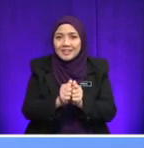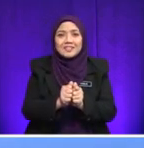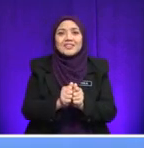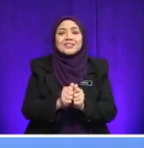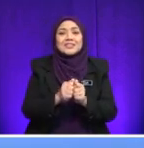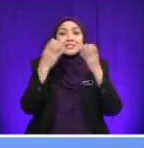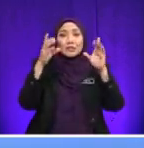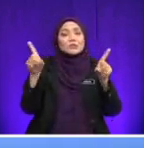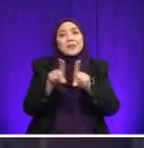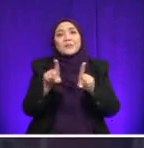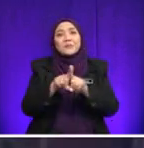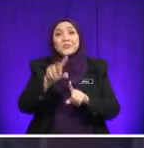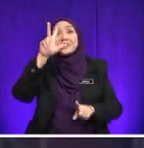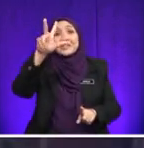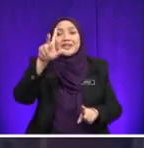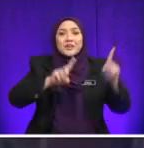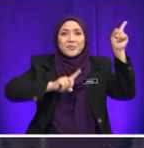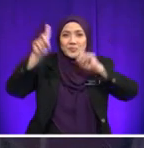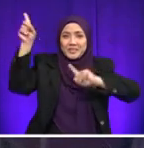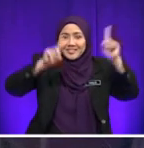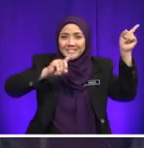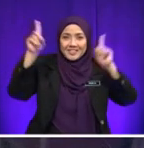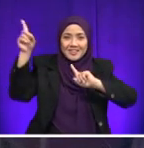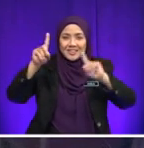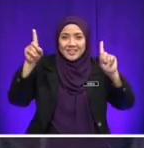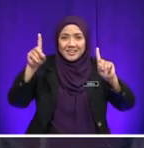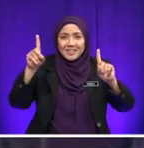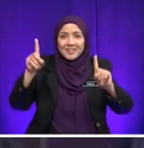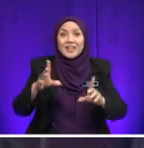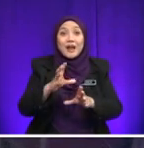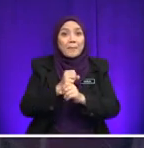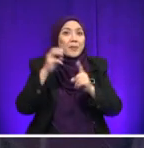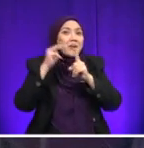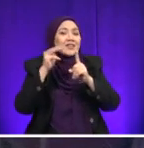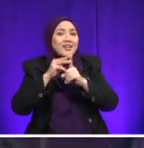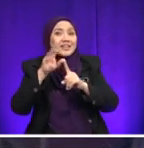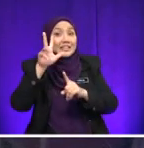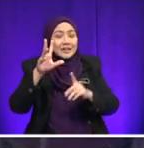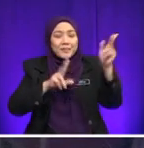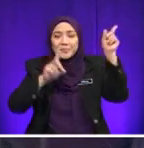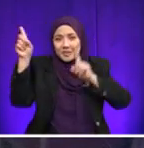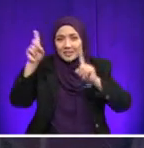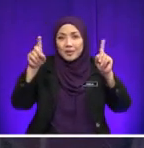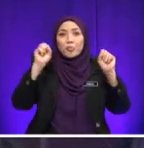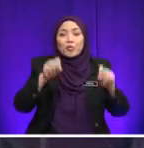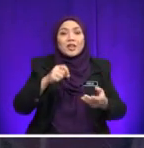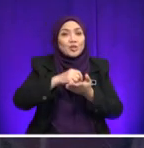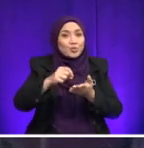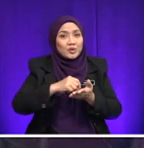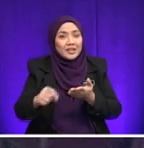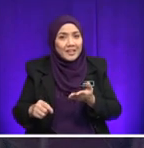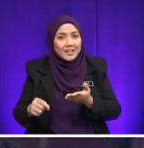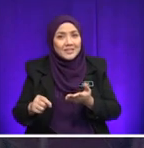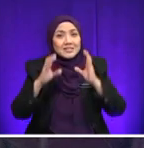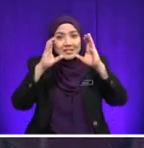tiga bintang tiga bintang untuk saya dulu ya menulis bagi seorang ini dengan